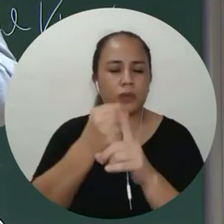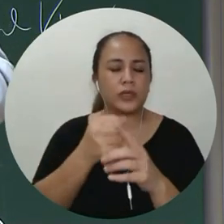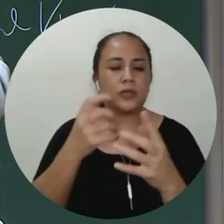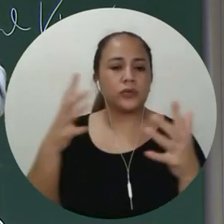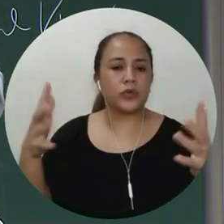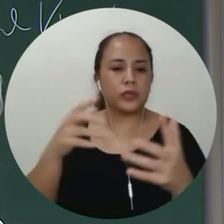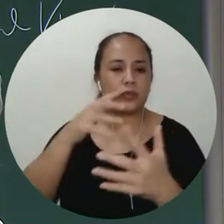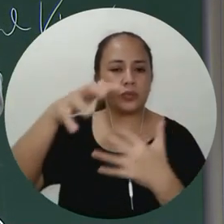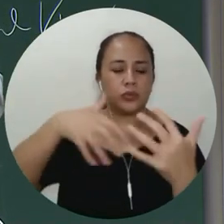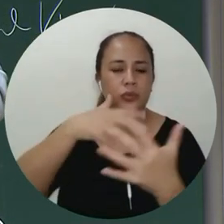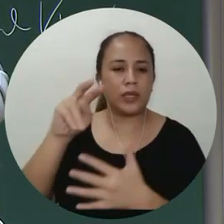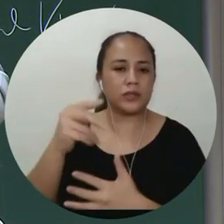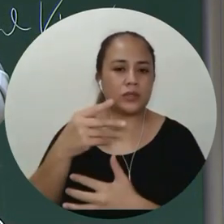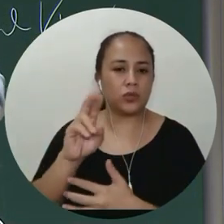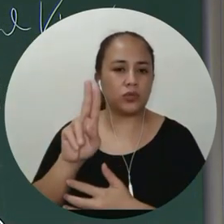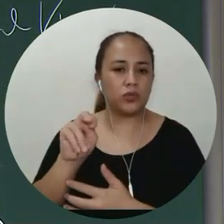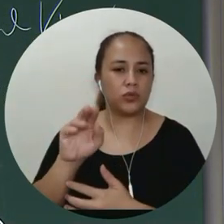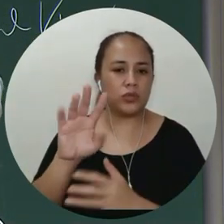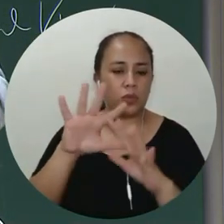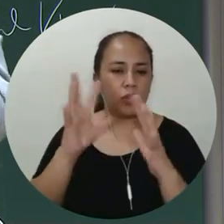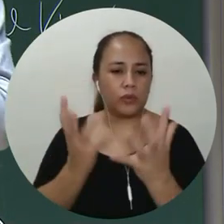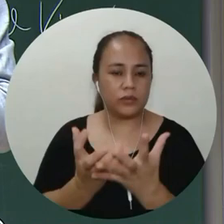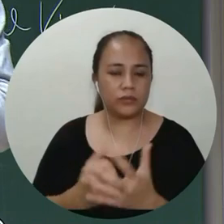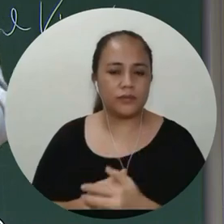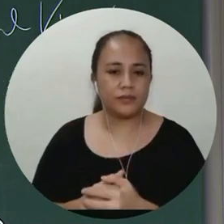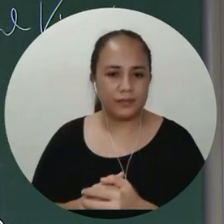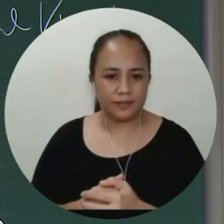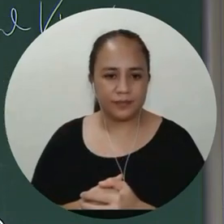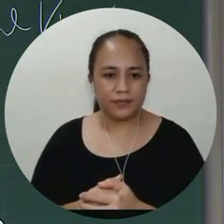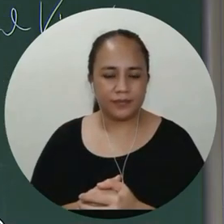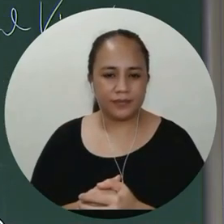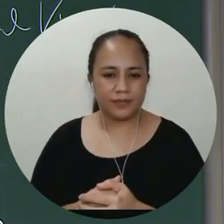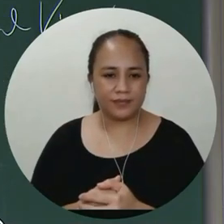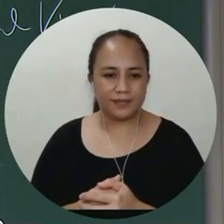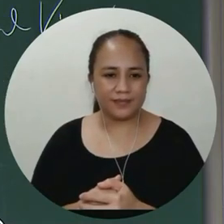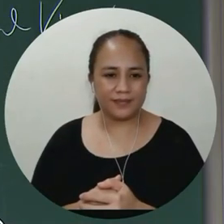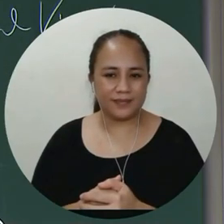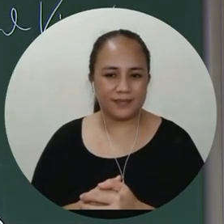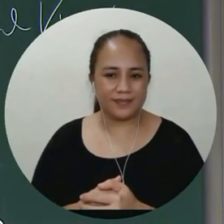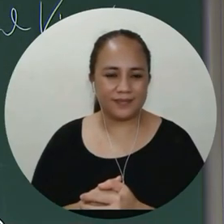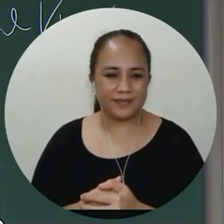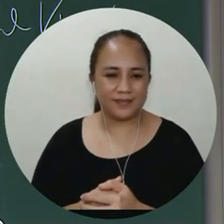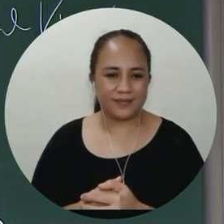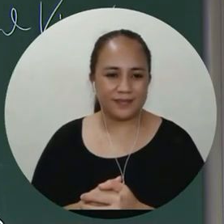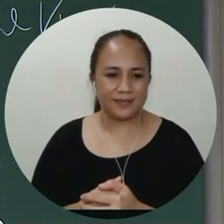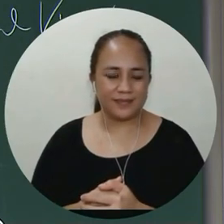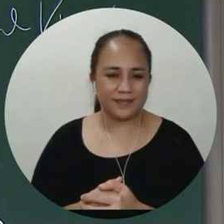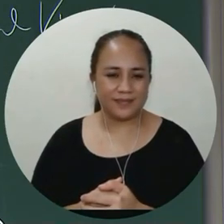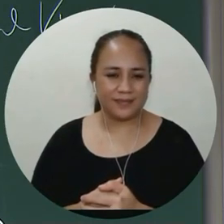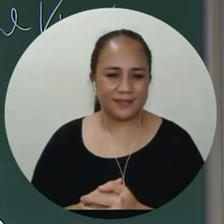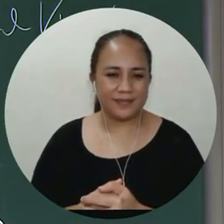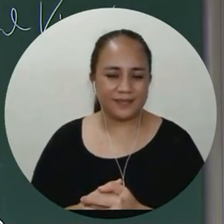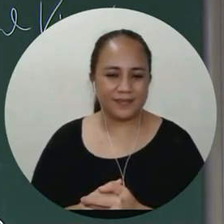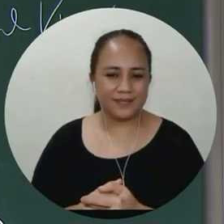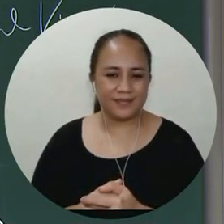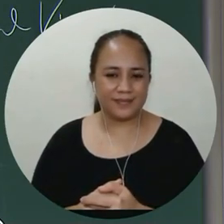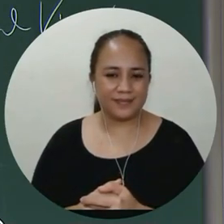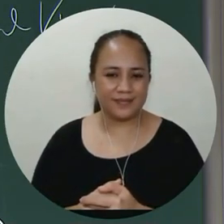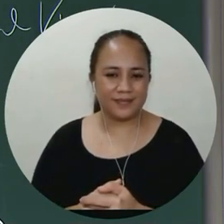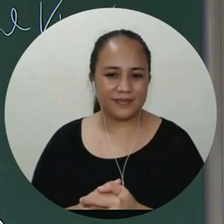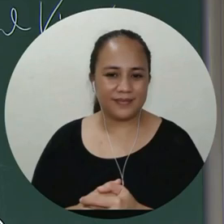NGO UniWorld. 예, 우리 필리핀 팔라완 이제 이 정도가 아니고 이제 넘어서 우리가 저 이